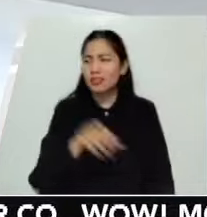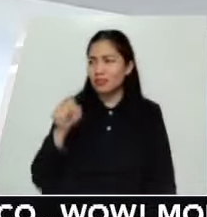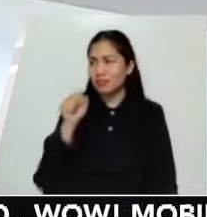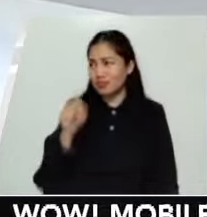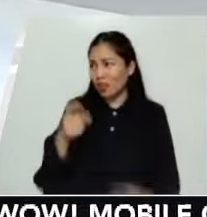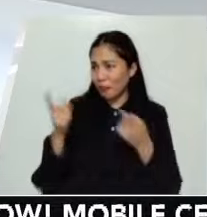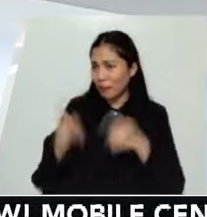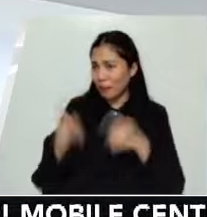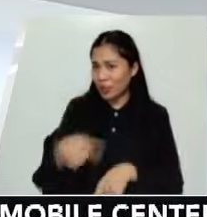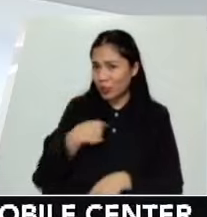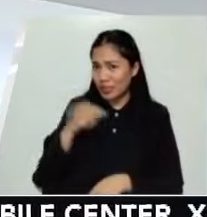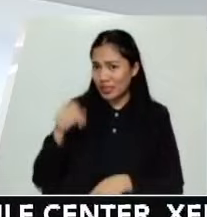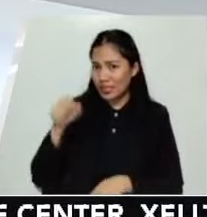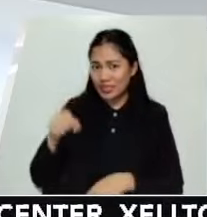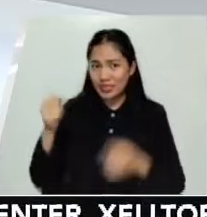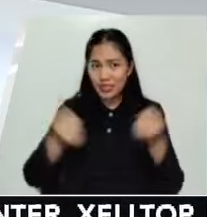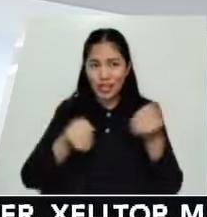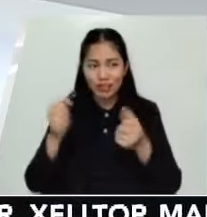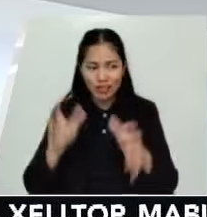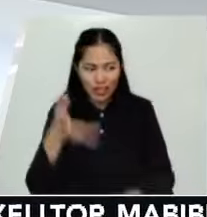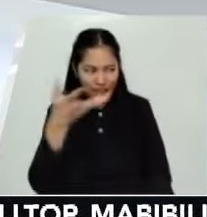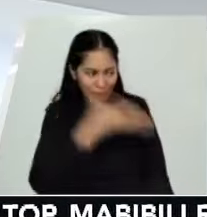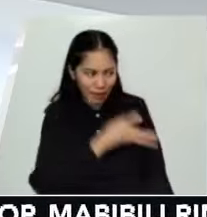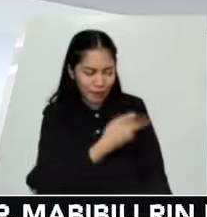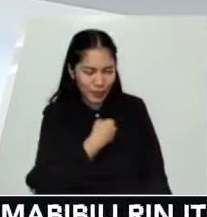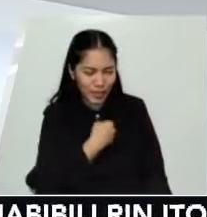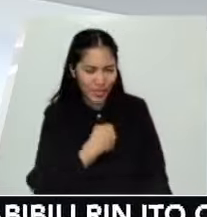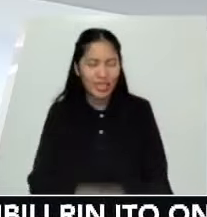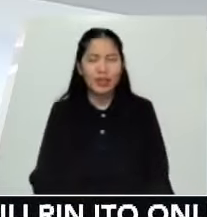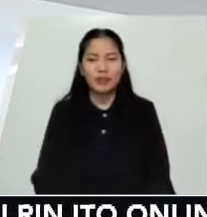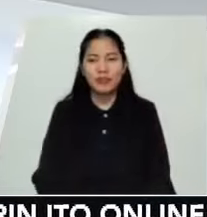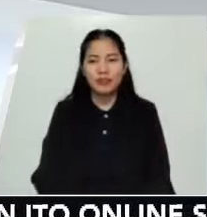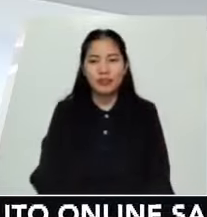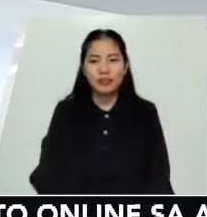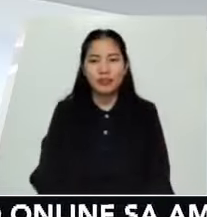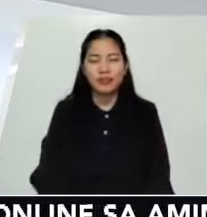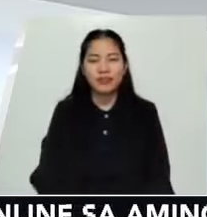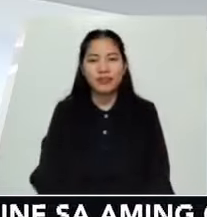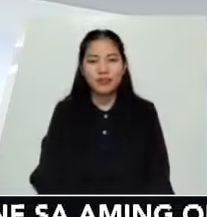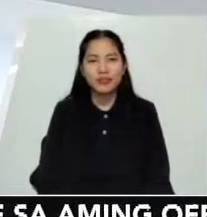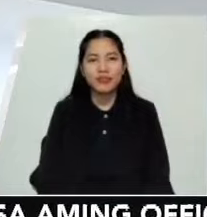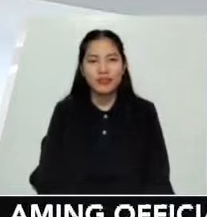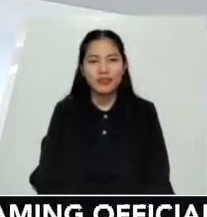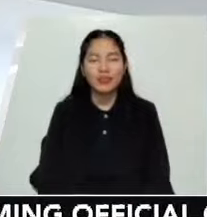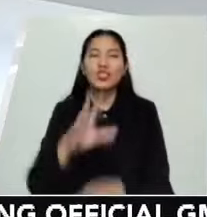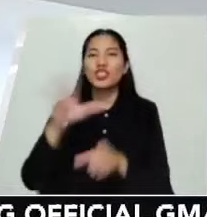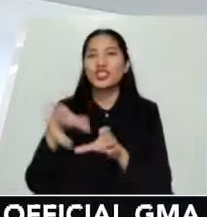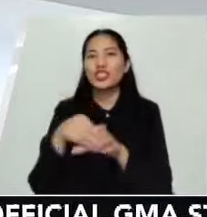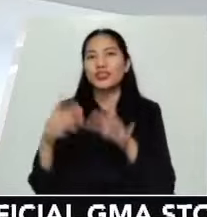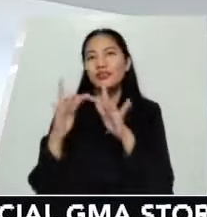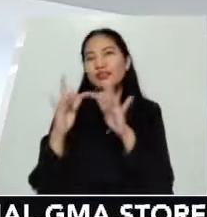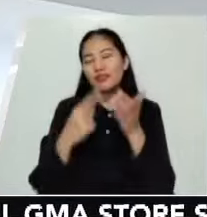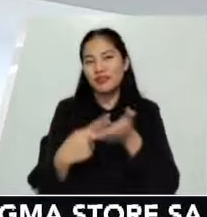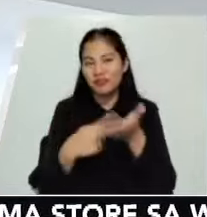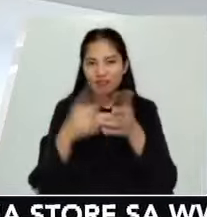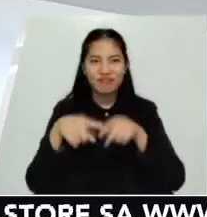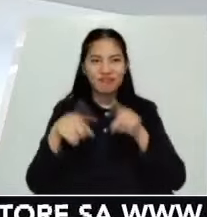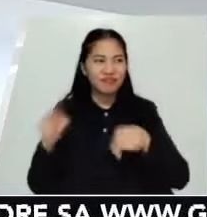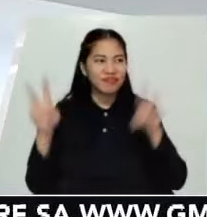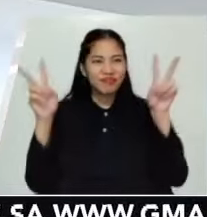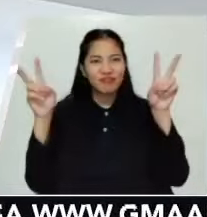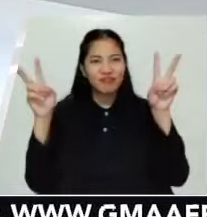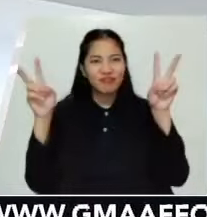driver, nuts. Ayan. Yan, mga kapuso, makisali sa aming online talakayan sa iba't ibang issue. Yes,